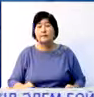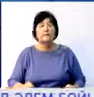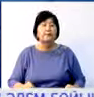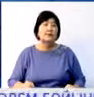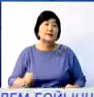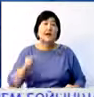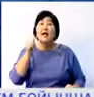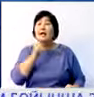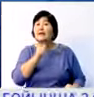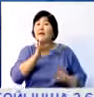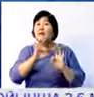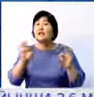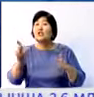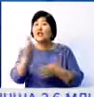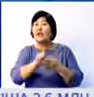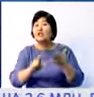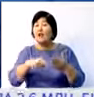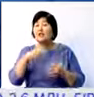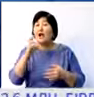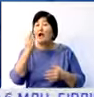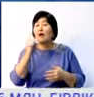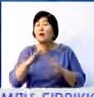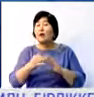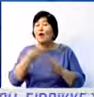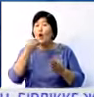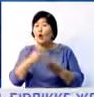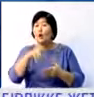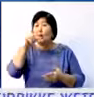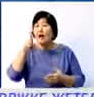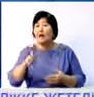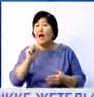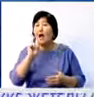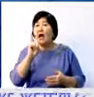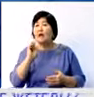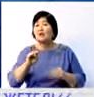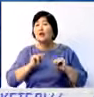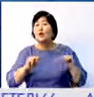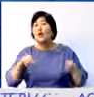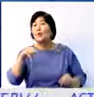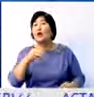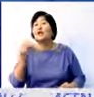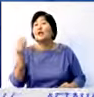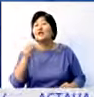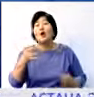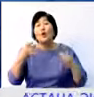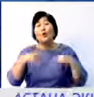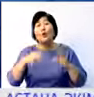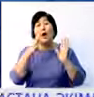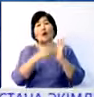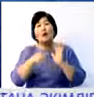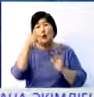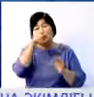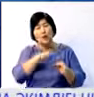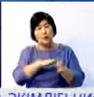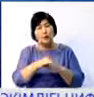Сырымды жеткіз жырларым. Осындай атаумен Қармақшы ауданының құрметті азаматы ақын ұстаз Мұхамбетқали Шыңғысовтың туғанына 90 жыл